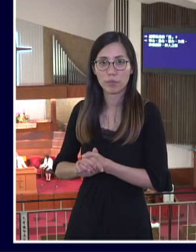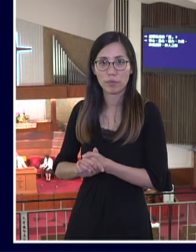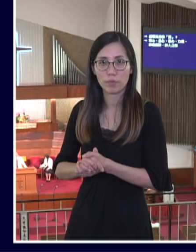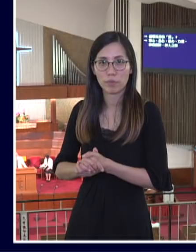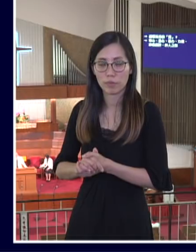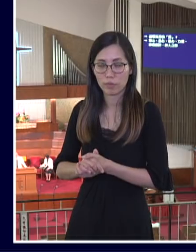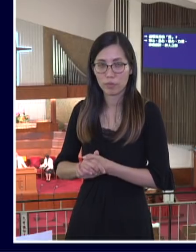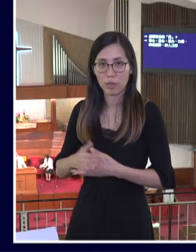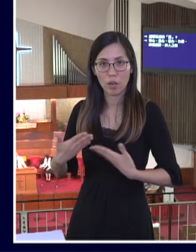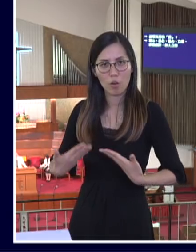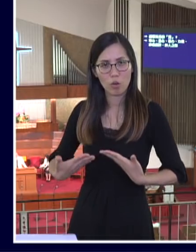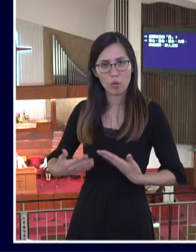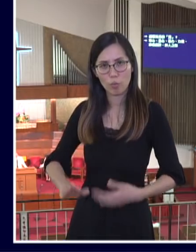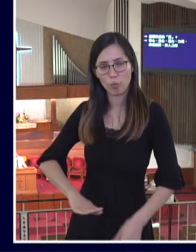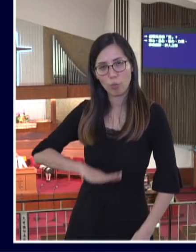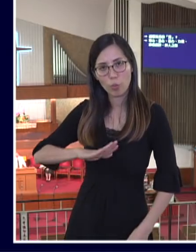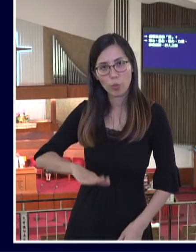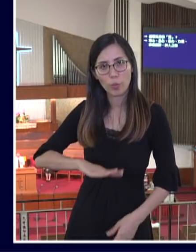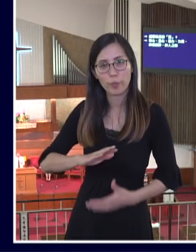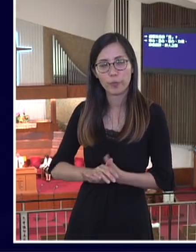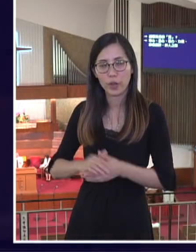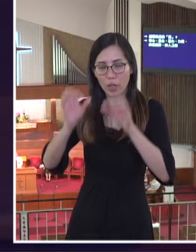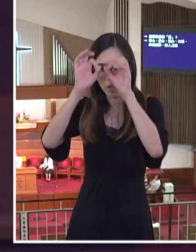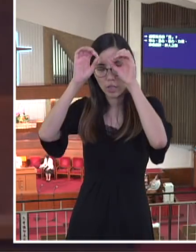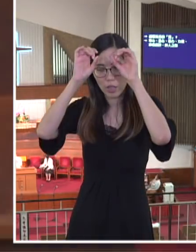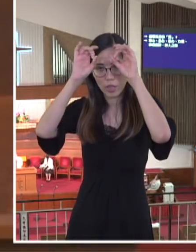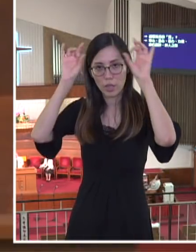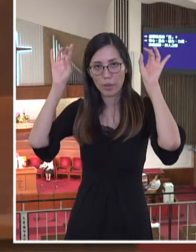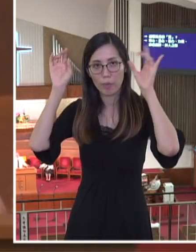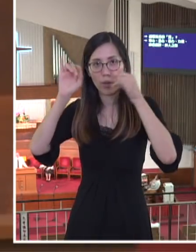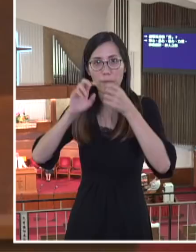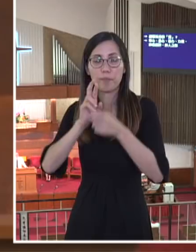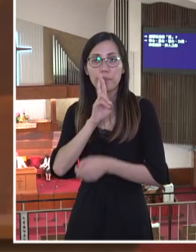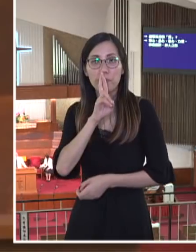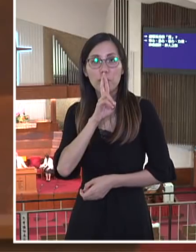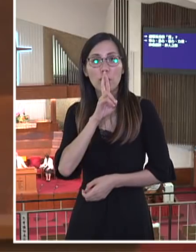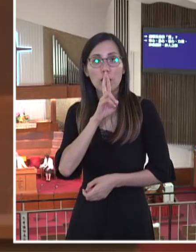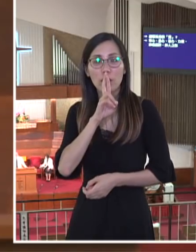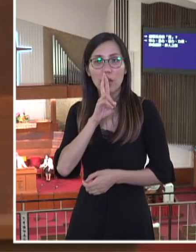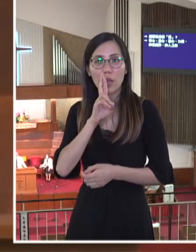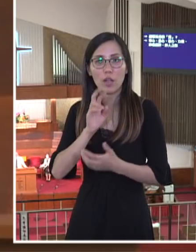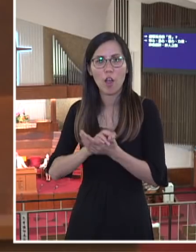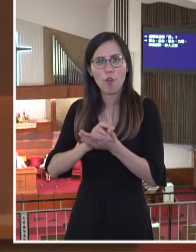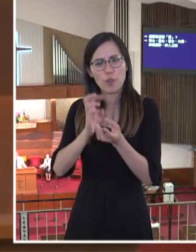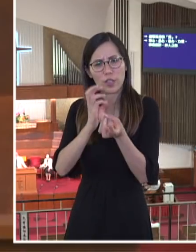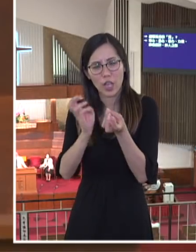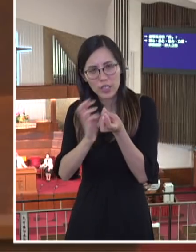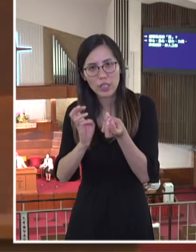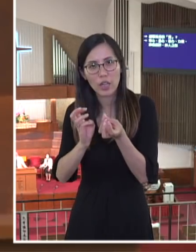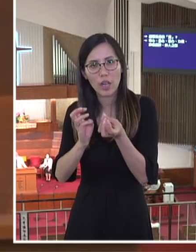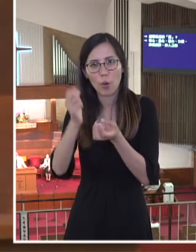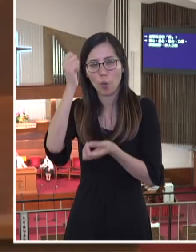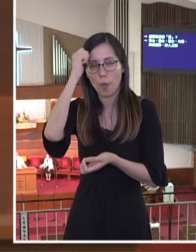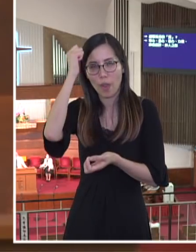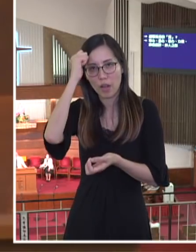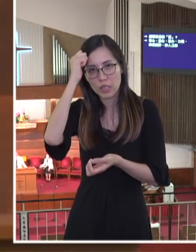其实这个门有时讲起来呢，因为希伯来文或者旧约有时其实都不容易讲，所以我想怎样可以形容这个门，或者是多些